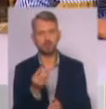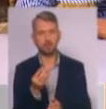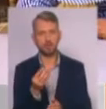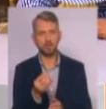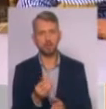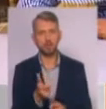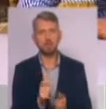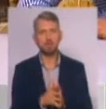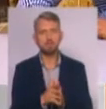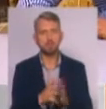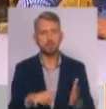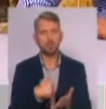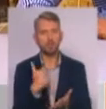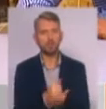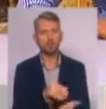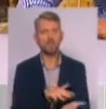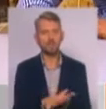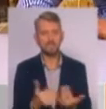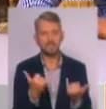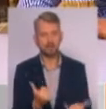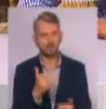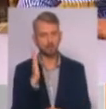найбільші основні витрати зараз